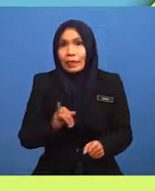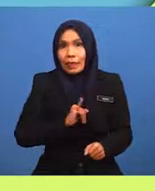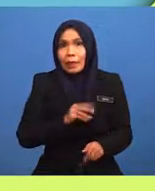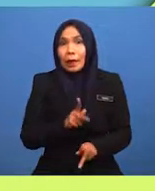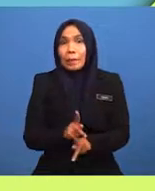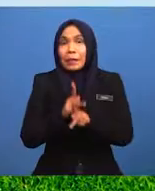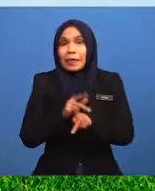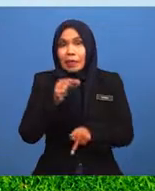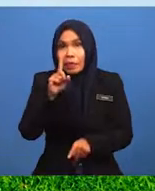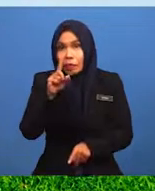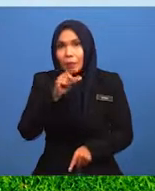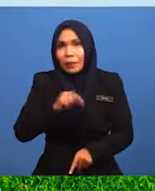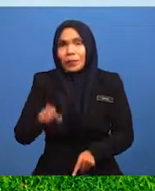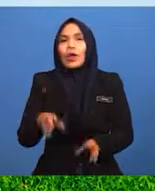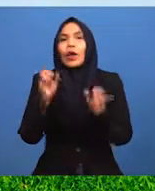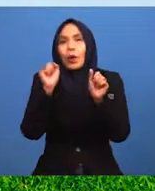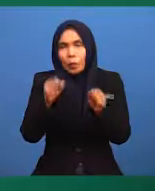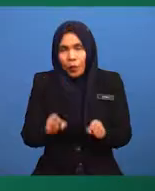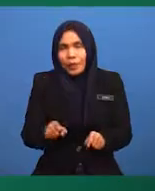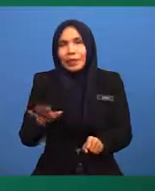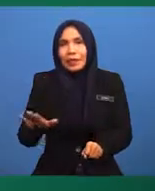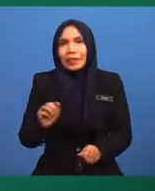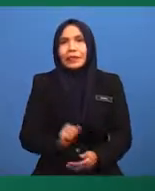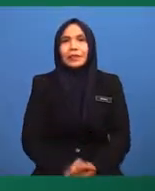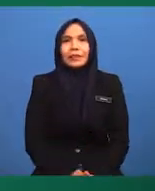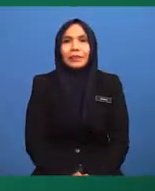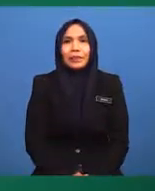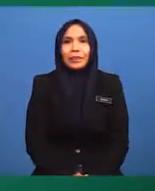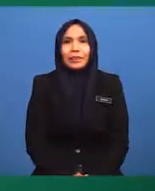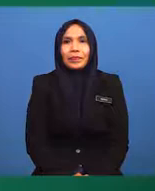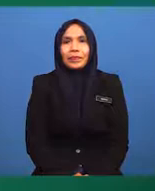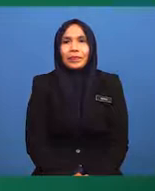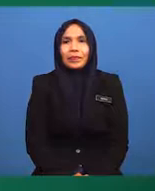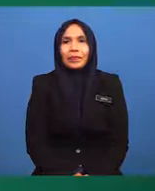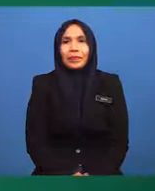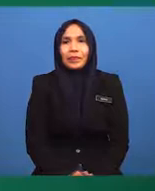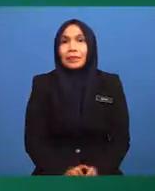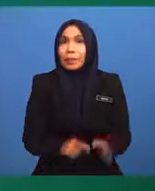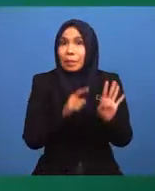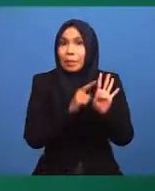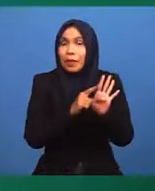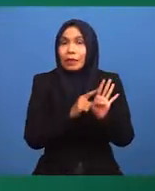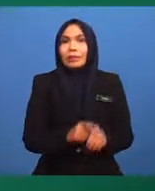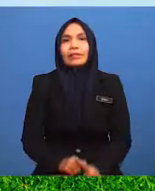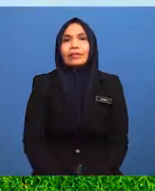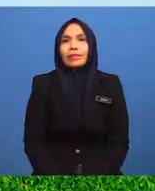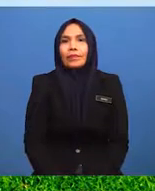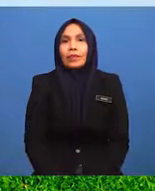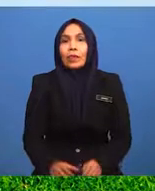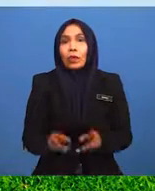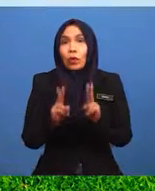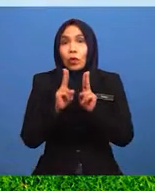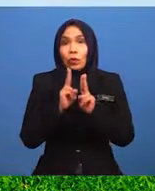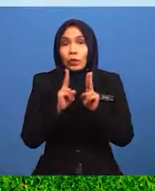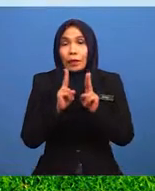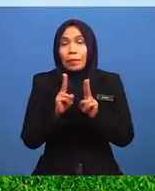adik. Cara keempat ialah memberi ucapan atau bersalam. Sebagai